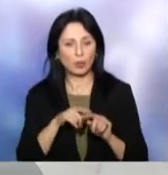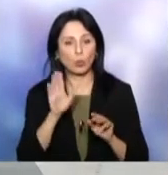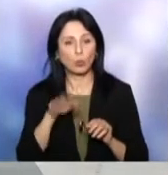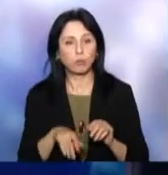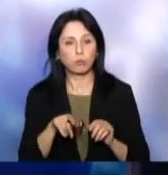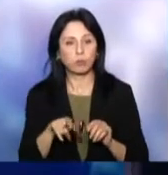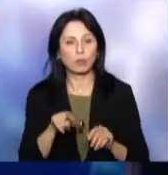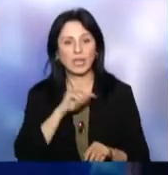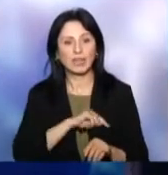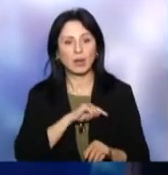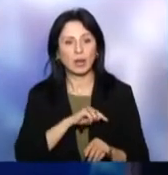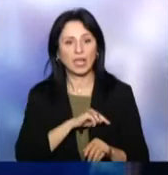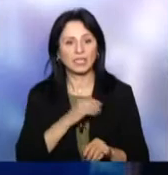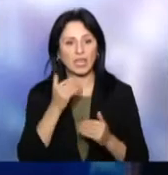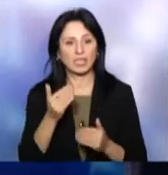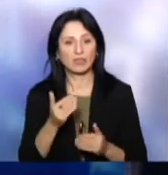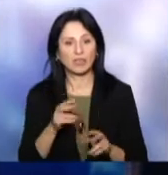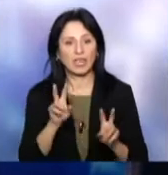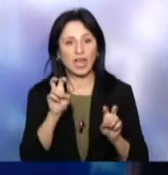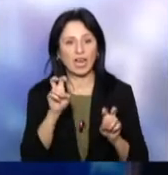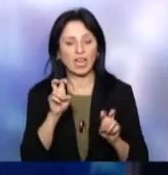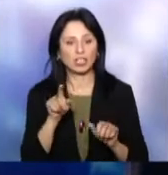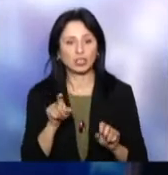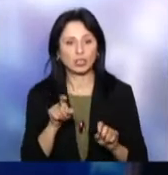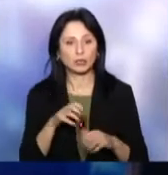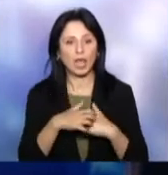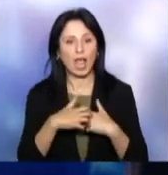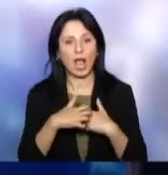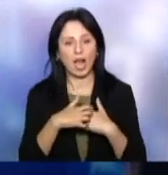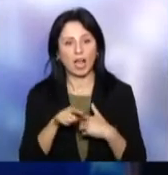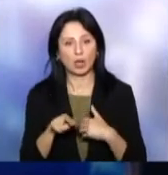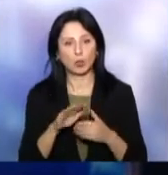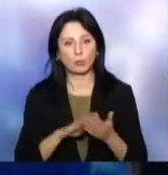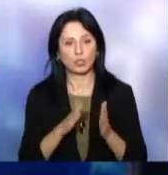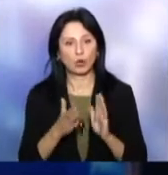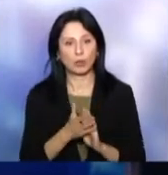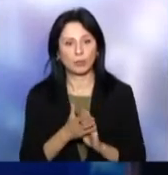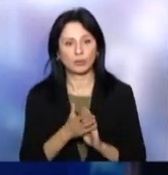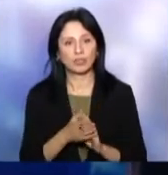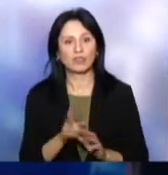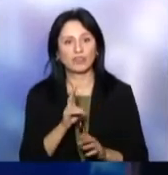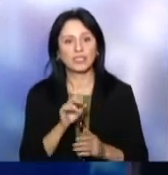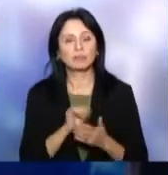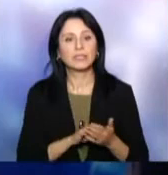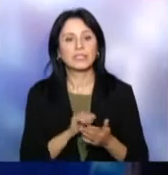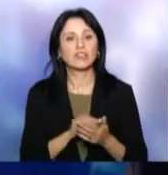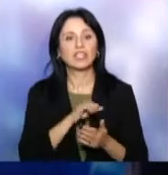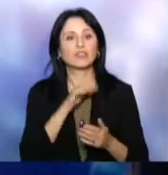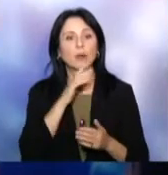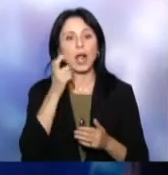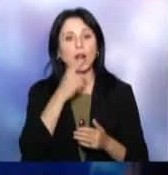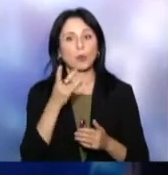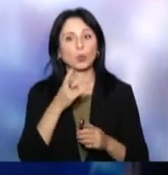უფრო დამახასიათებელი არის ეგრეთ წოდებული ალერგიული მდგომარეობისთვის, რომლის მიზეზი თვითონ